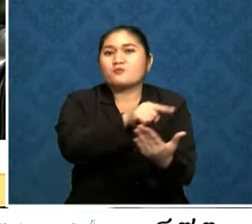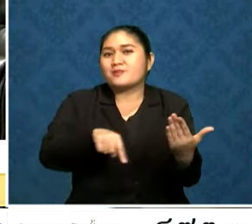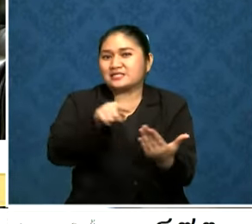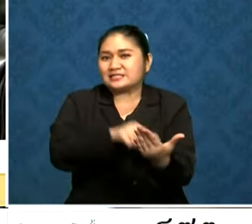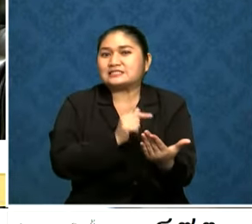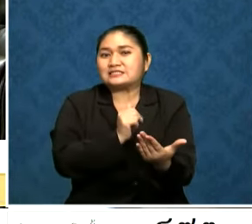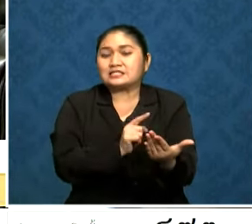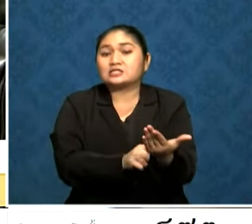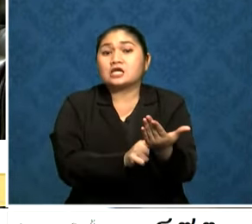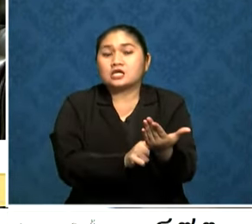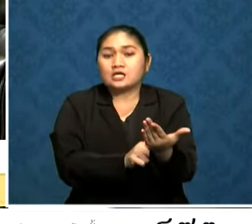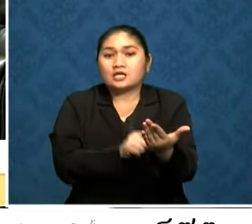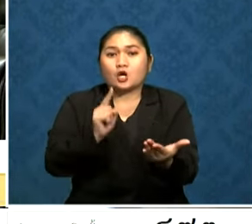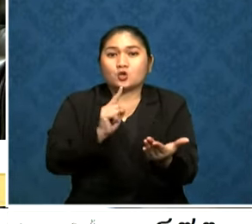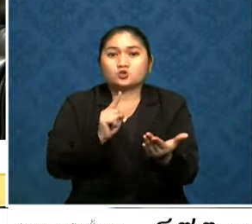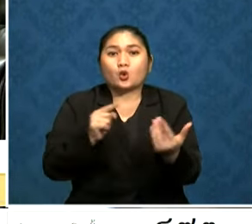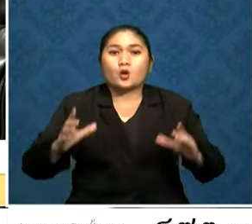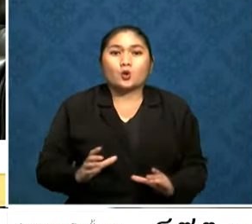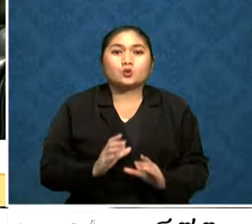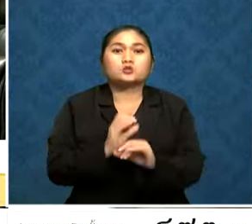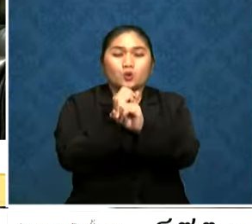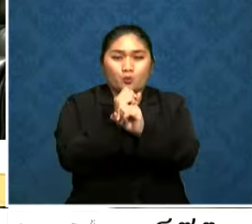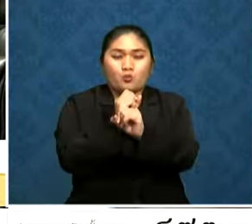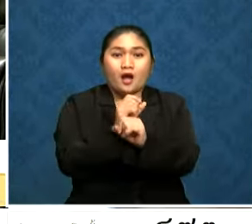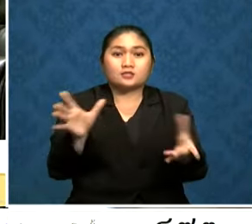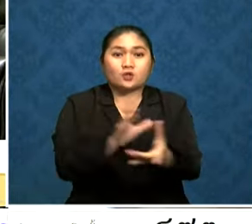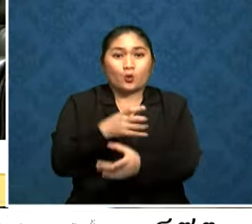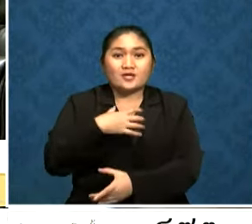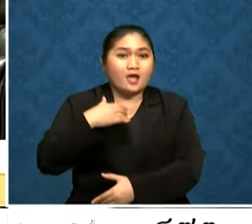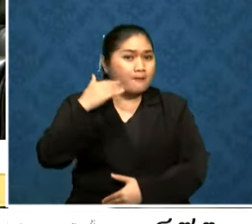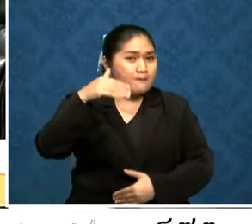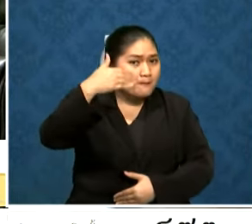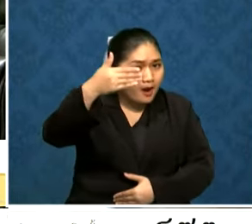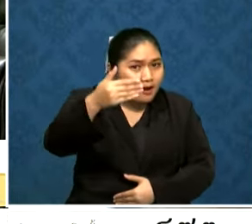that as a keyใการหาข้อสุดรมกันวาสังคมนั้นจะเดินไป